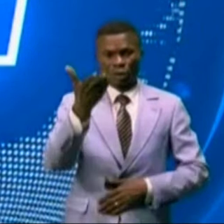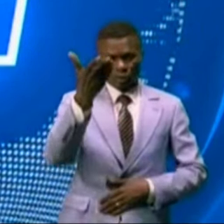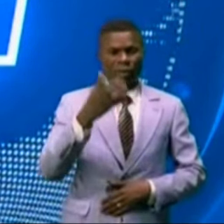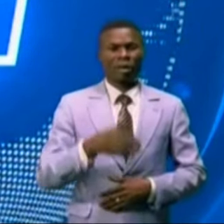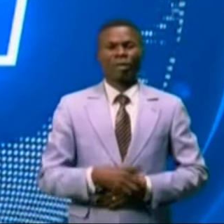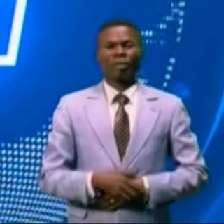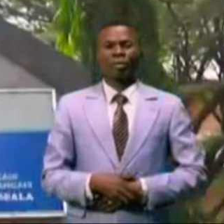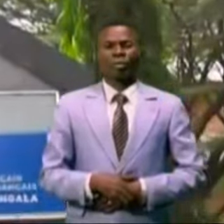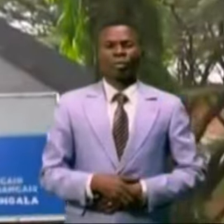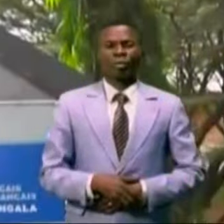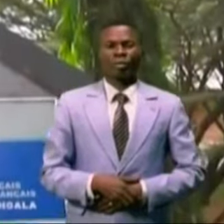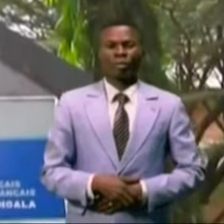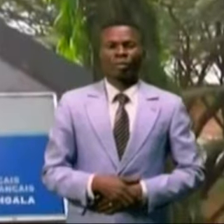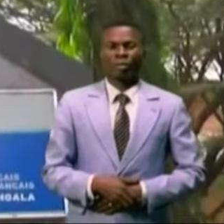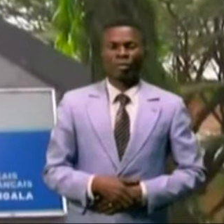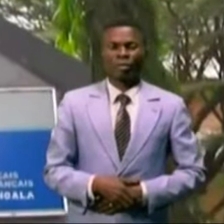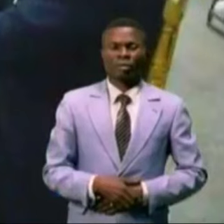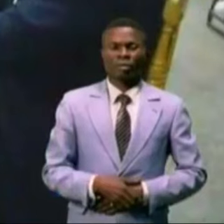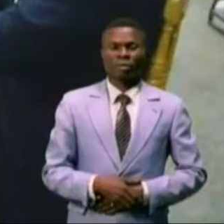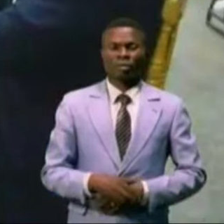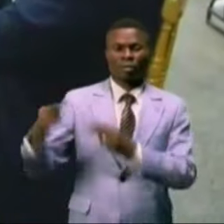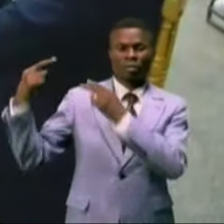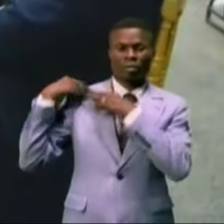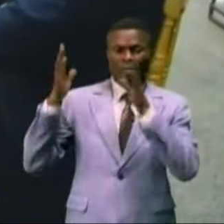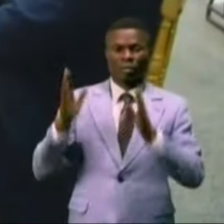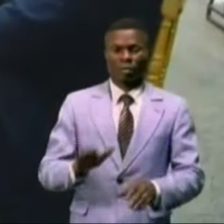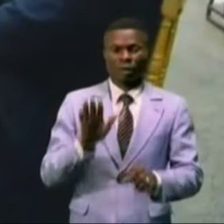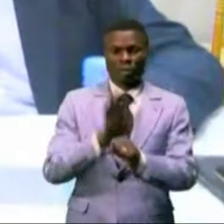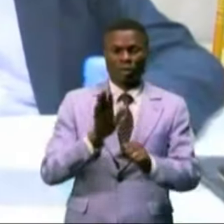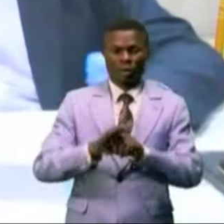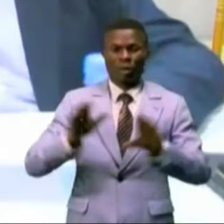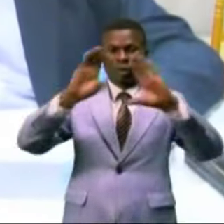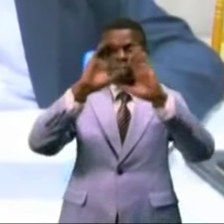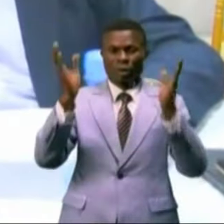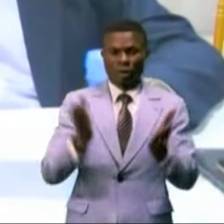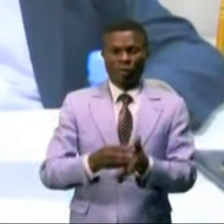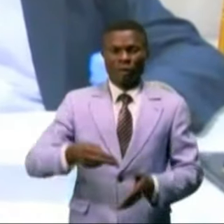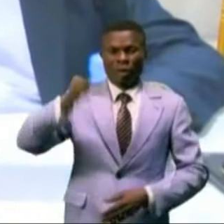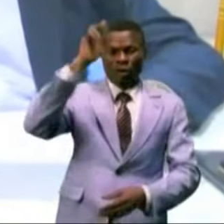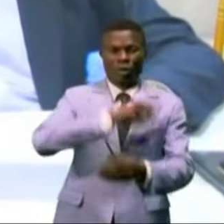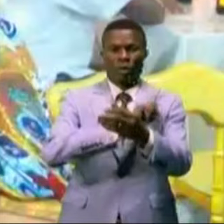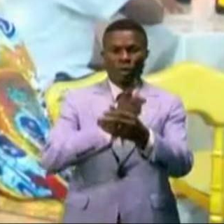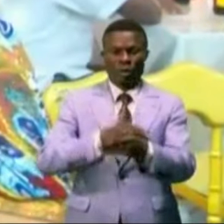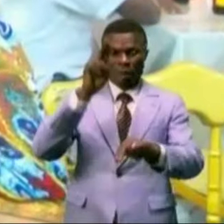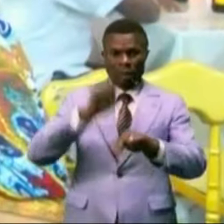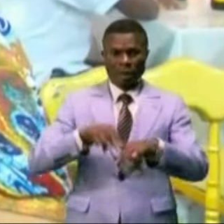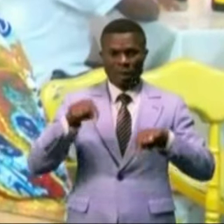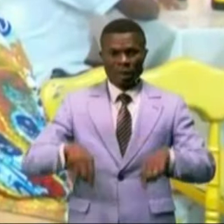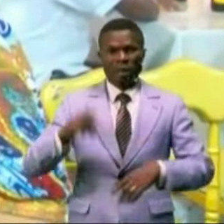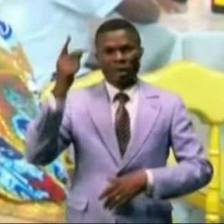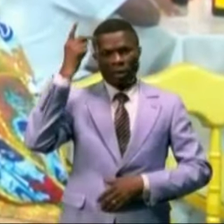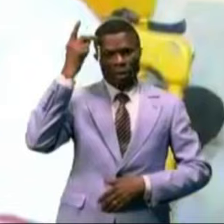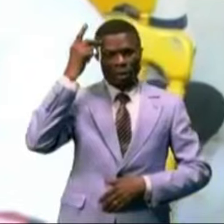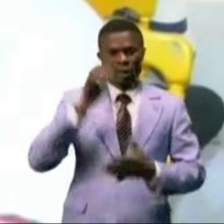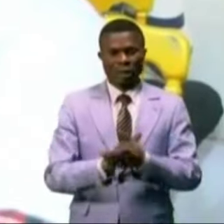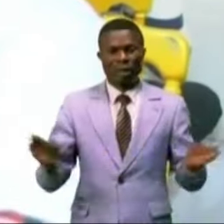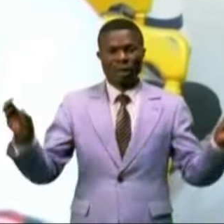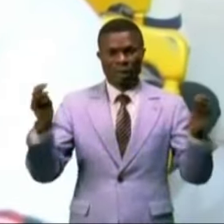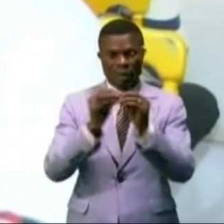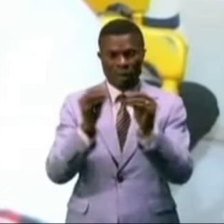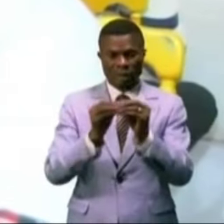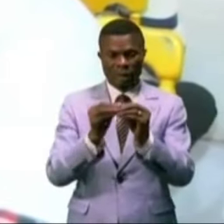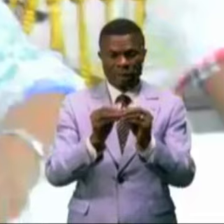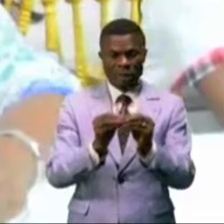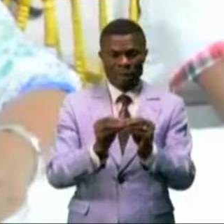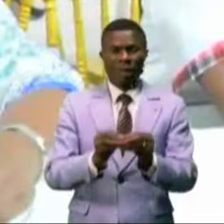reportage. Les responsables des différentes communautés du Nord Kivu vivant à Kinshasa se sont réunis à la